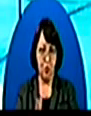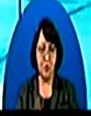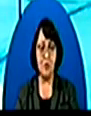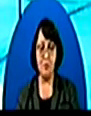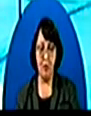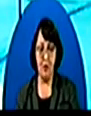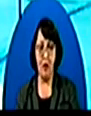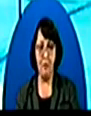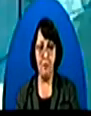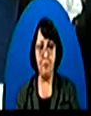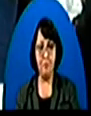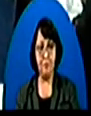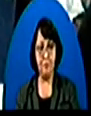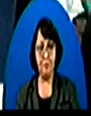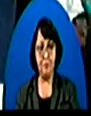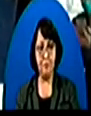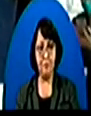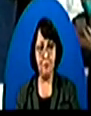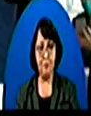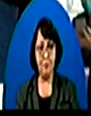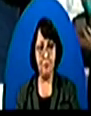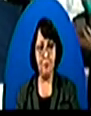юм а.